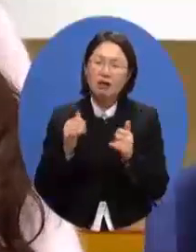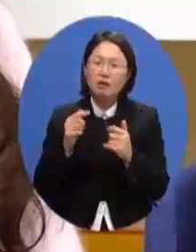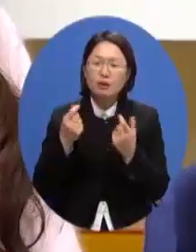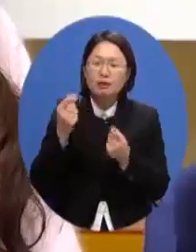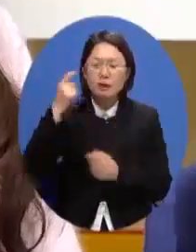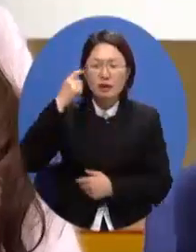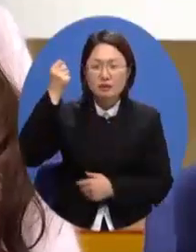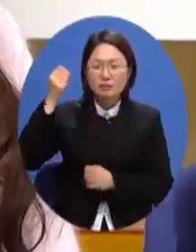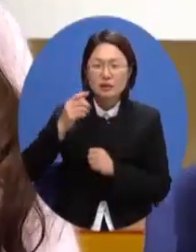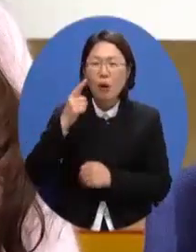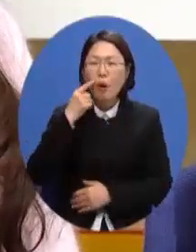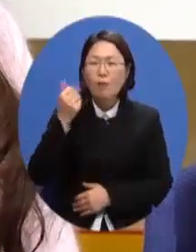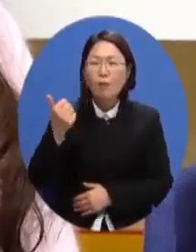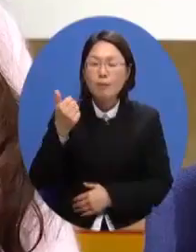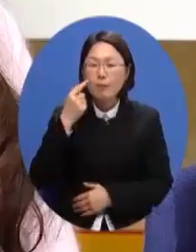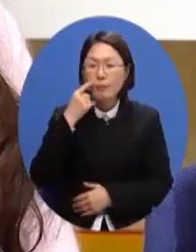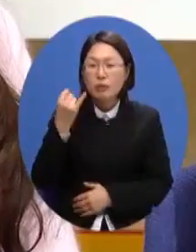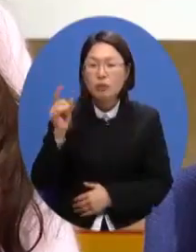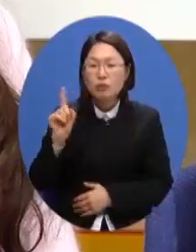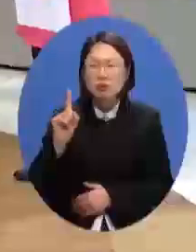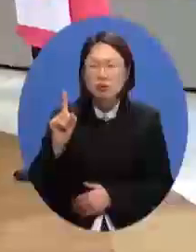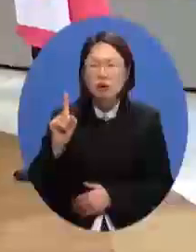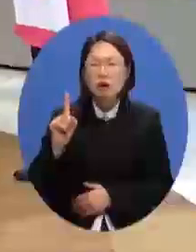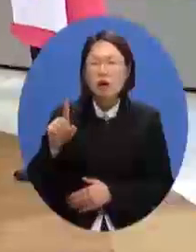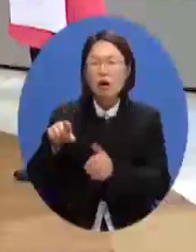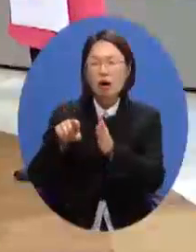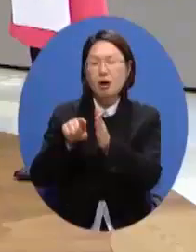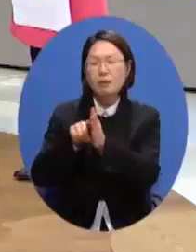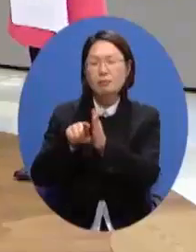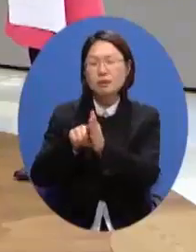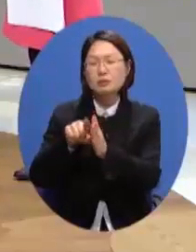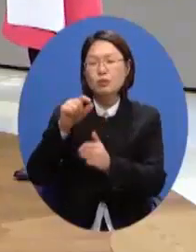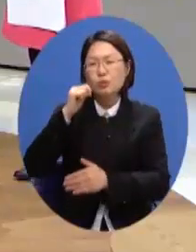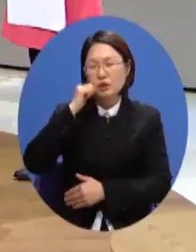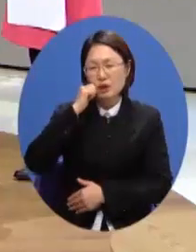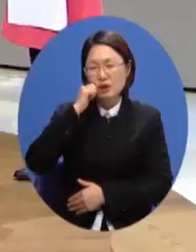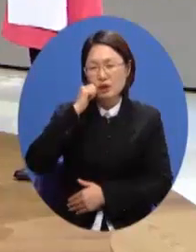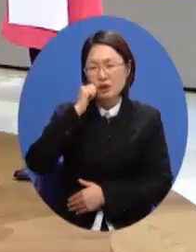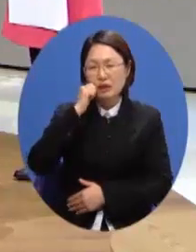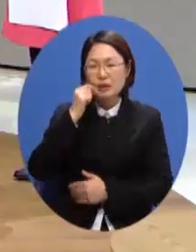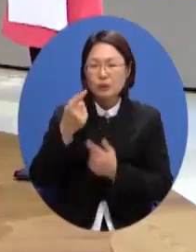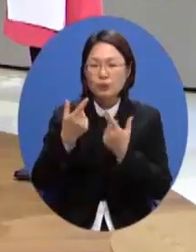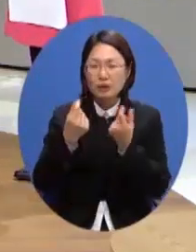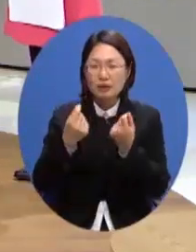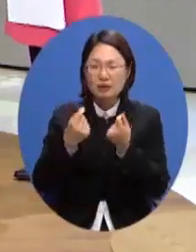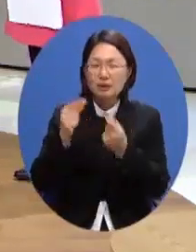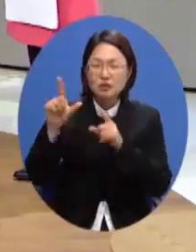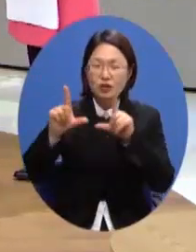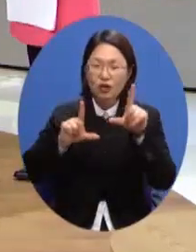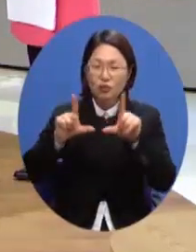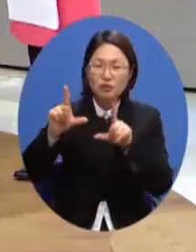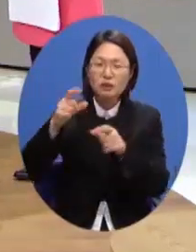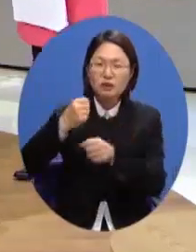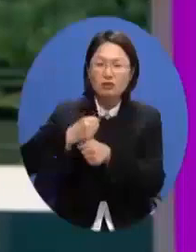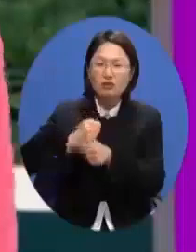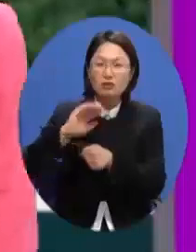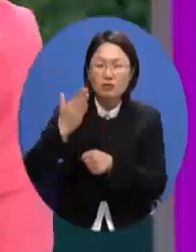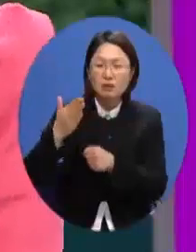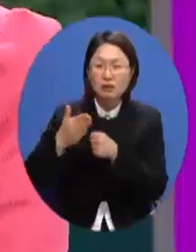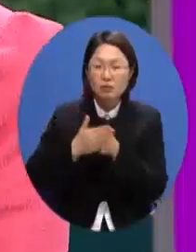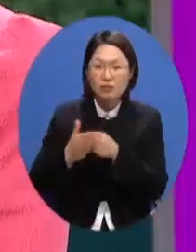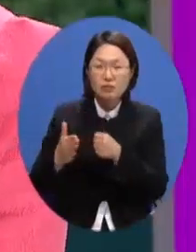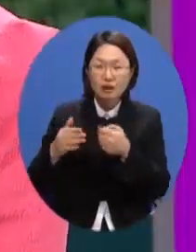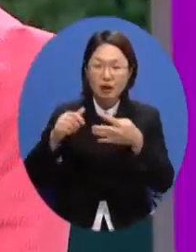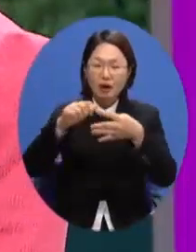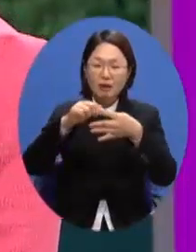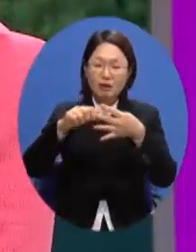엄마는 어떻겠어요? 믿을만하지 못해. 그래서 타인 모델을 형성을 하게 되는 거예요. 그러다 보니까 네 개의